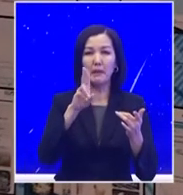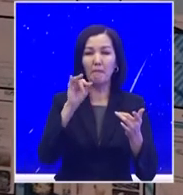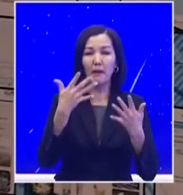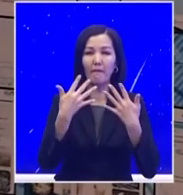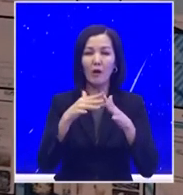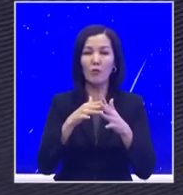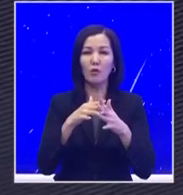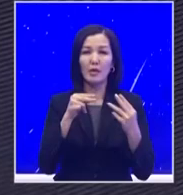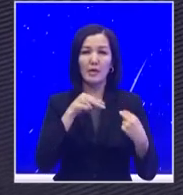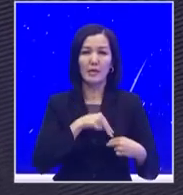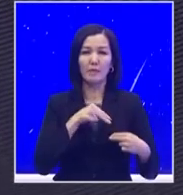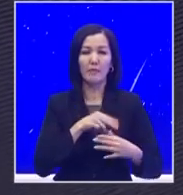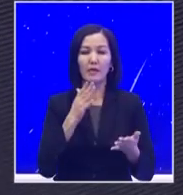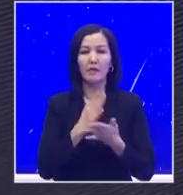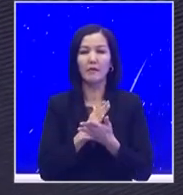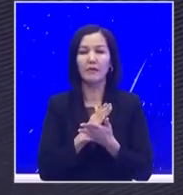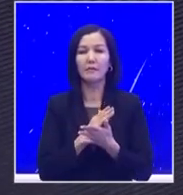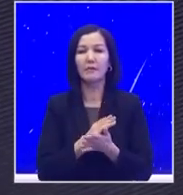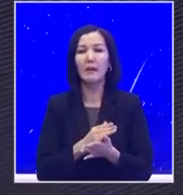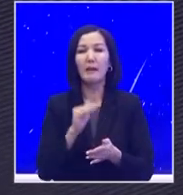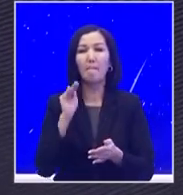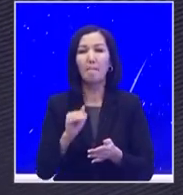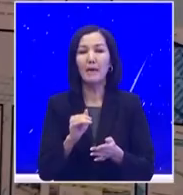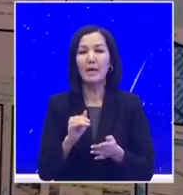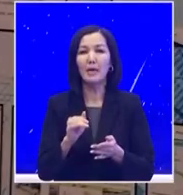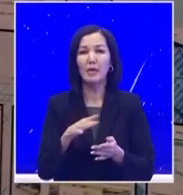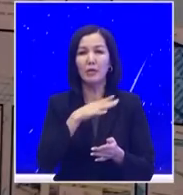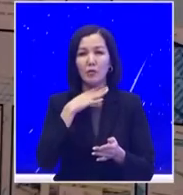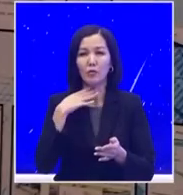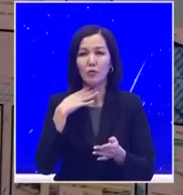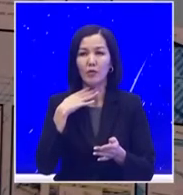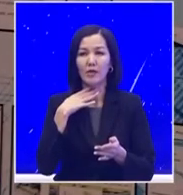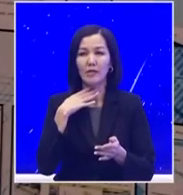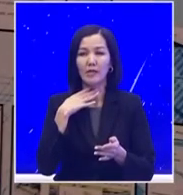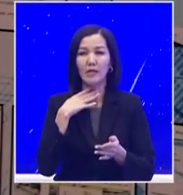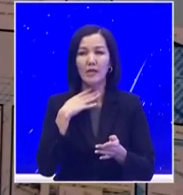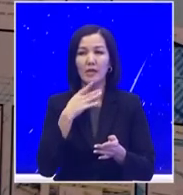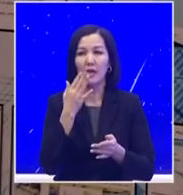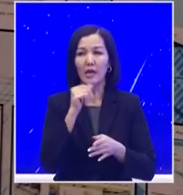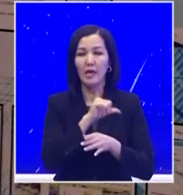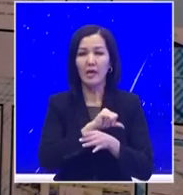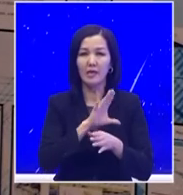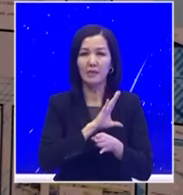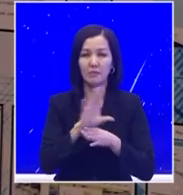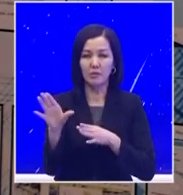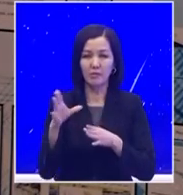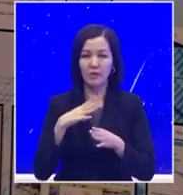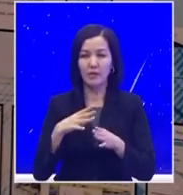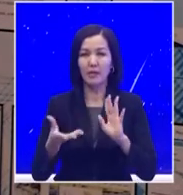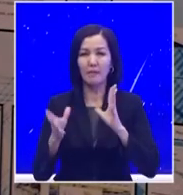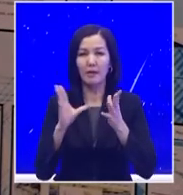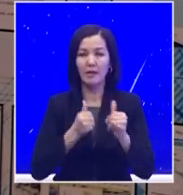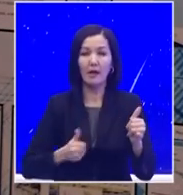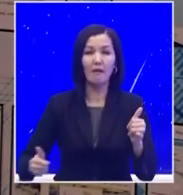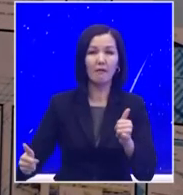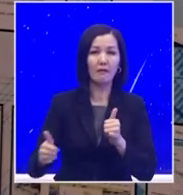жерде еңбек етіп жатырмыз. 1000 тоннадай ет жібердік. Сондықтан да бүкіл облыс бойынша алдын